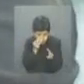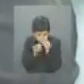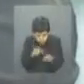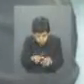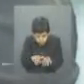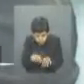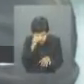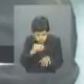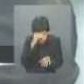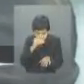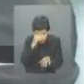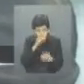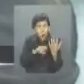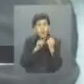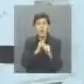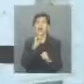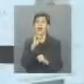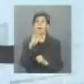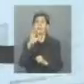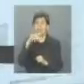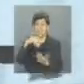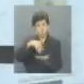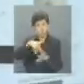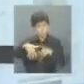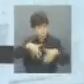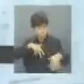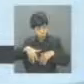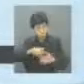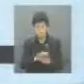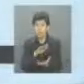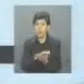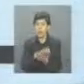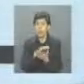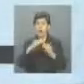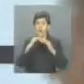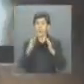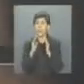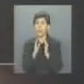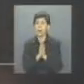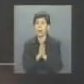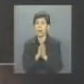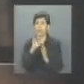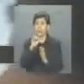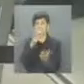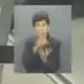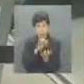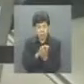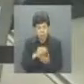ที่ศูนย์การเรียนรู้ ICT ชุมชนตำบลบ้านเพียงโรงเรียนวัดโคทารามจังหวัดสมุทรปราการเป็นเวลา5